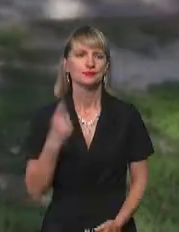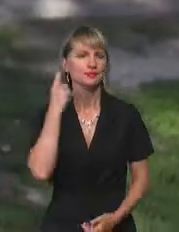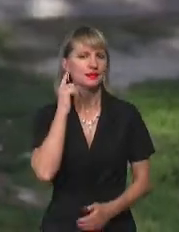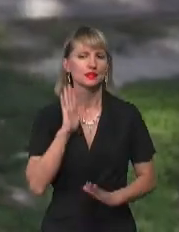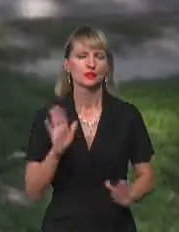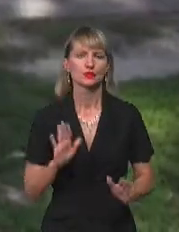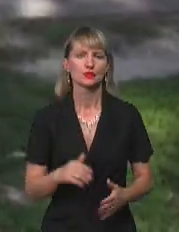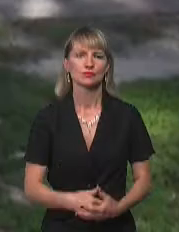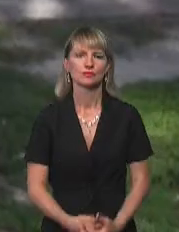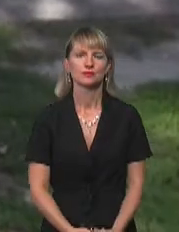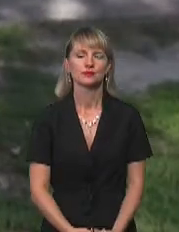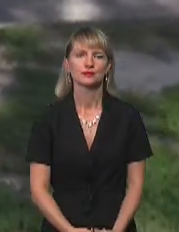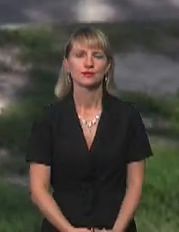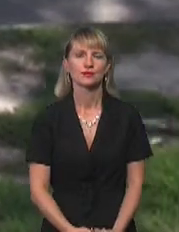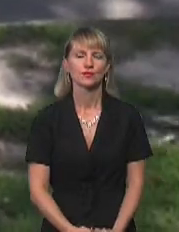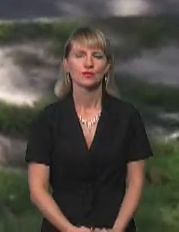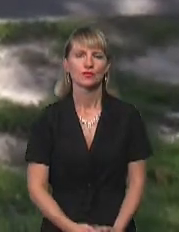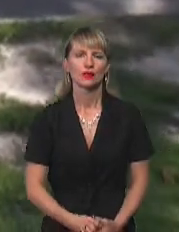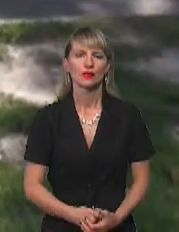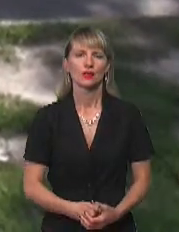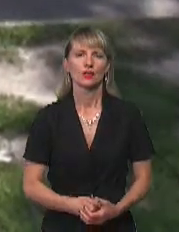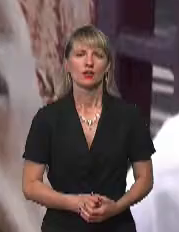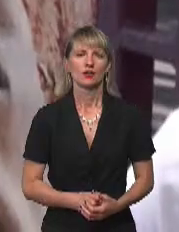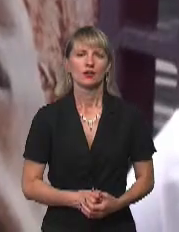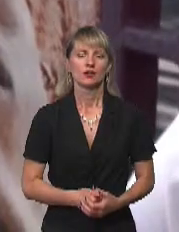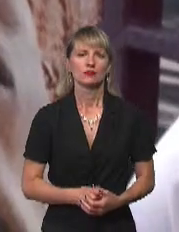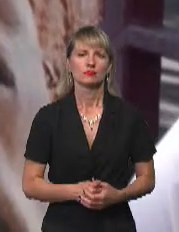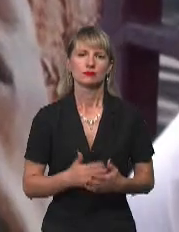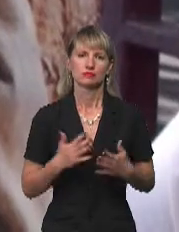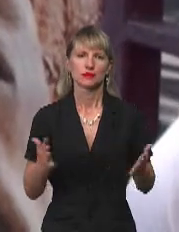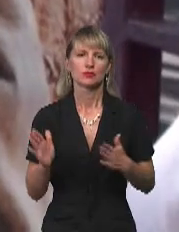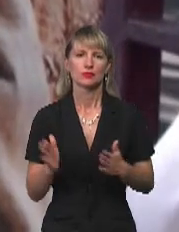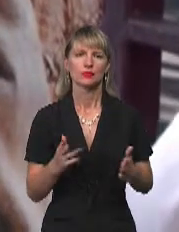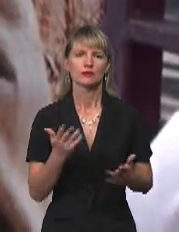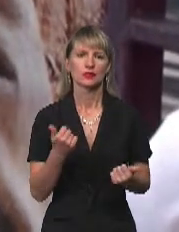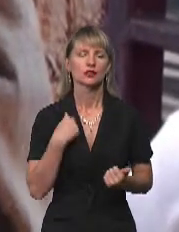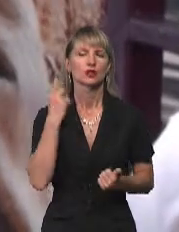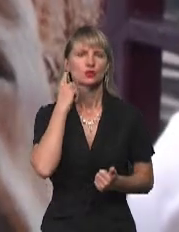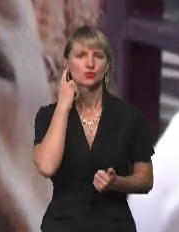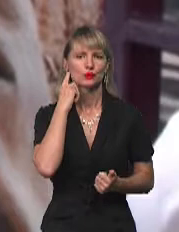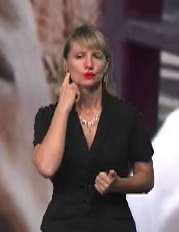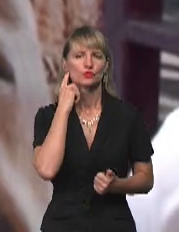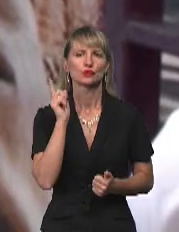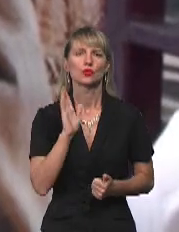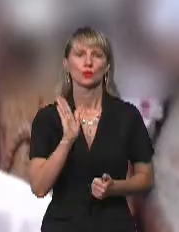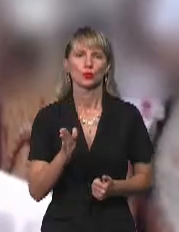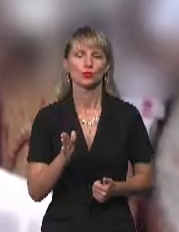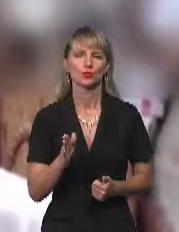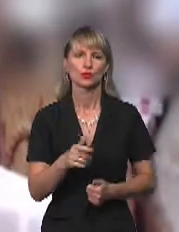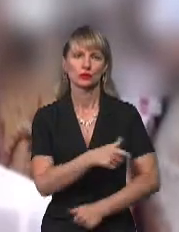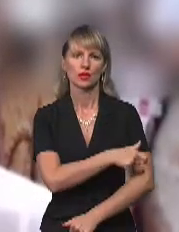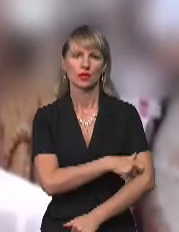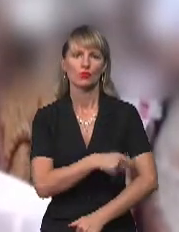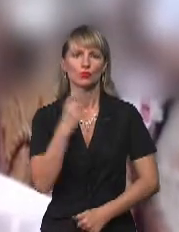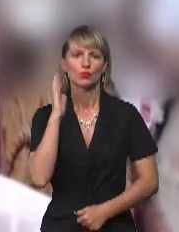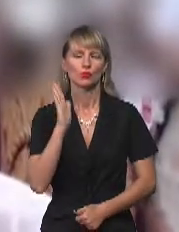Буде спокійніше днем. Буде більше порядку. Так, я чув про це. Що будуть патрулювати? Буде, я